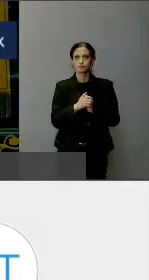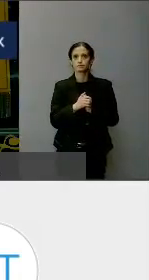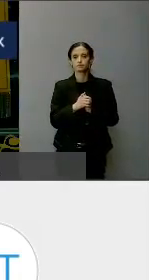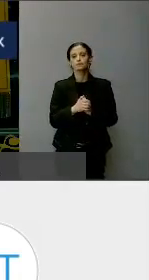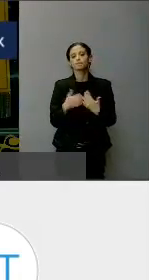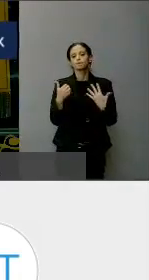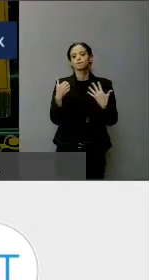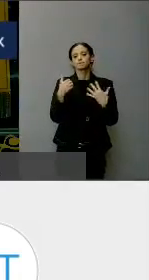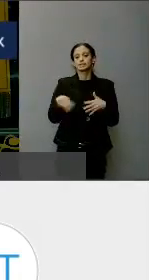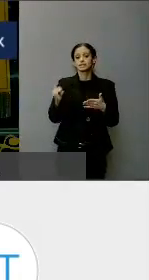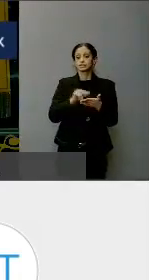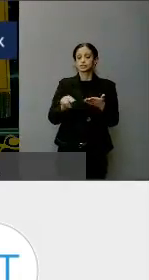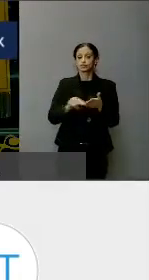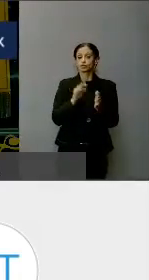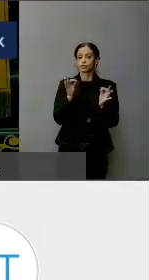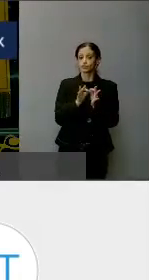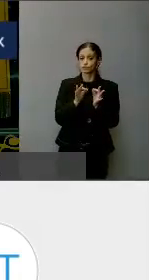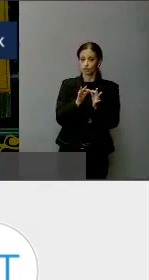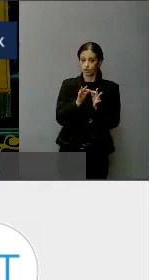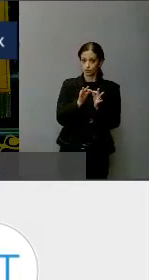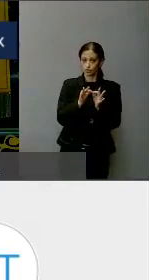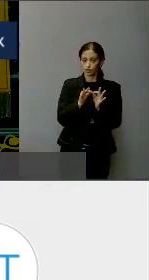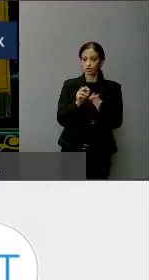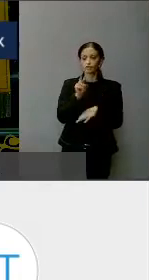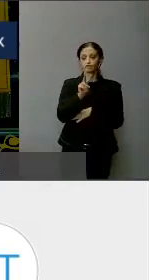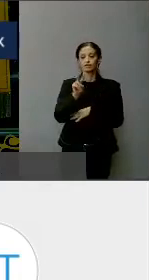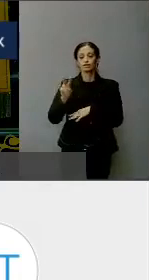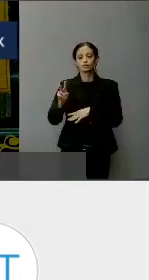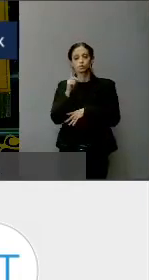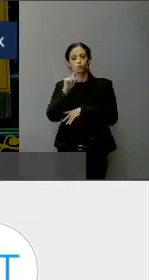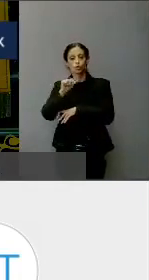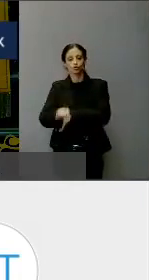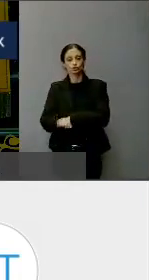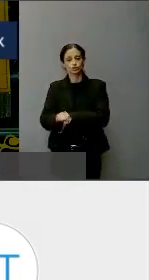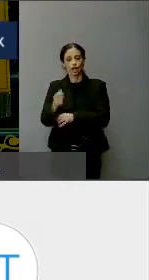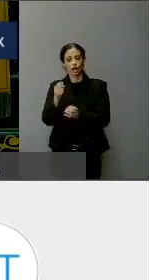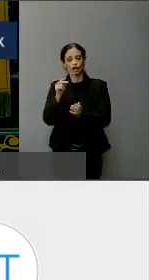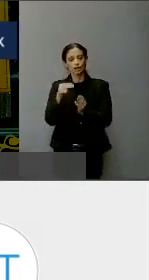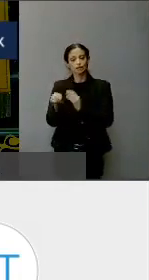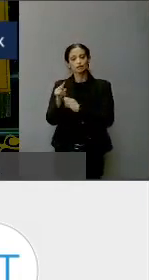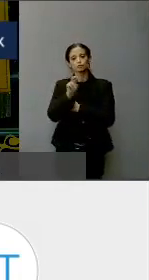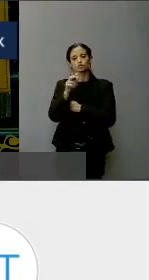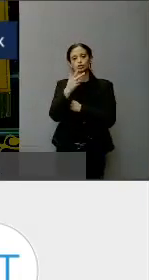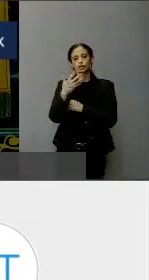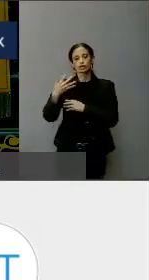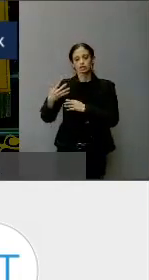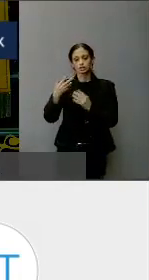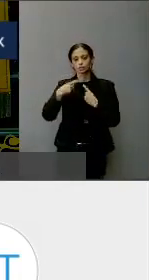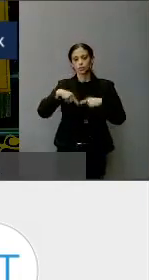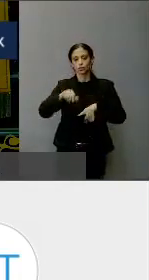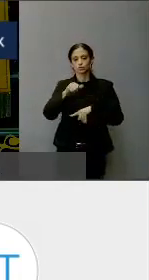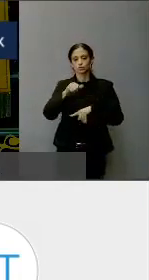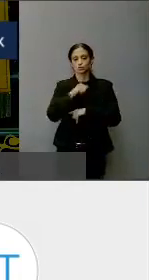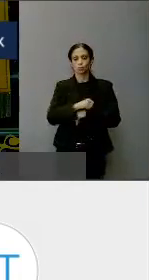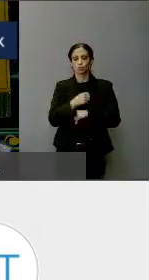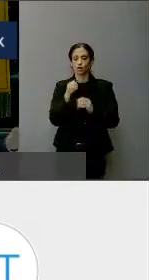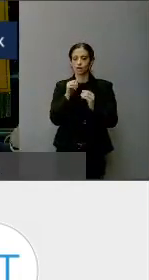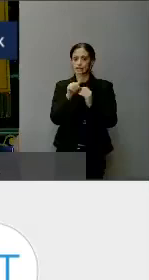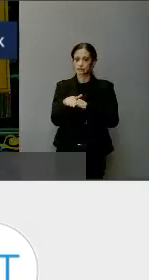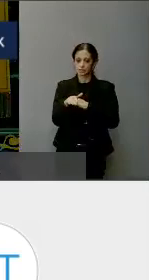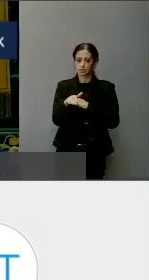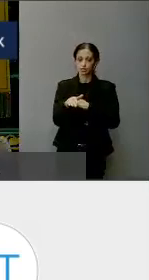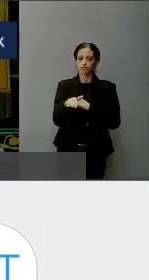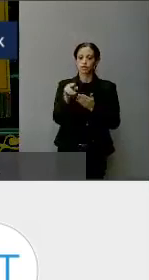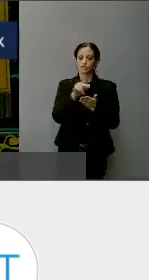16 voti favorevoli 22 contrari su 235 consiglio comunale respinge